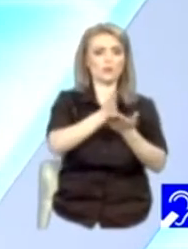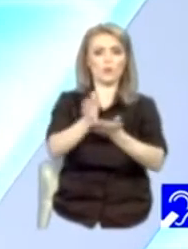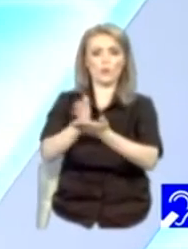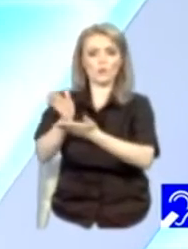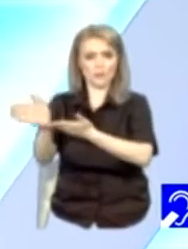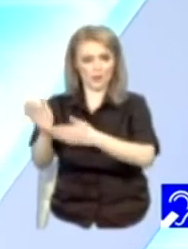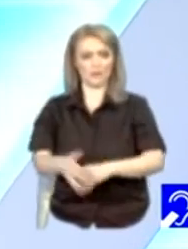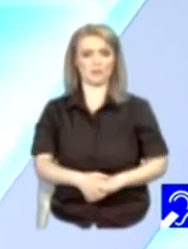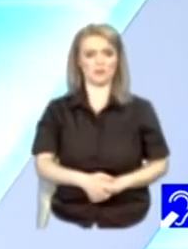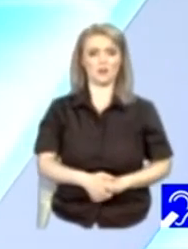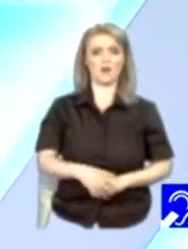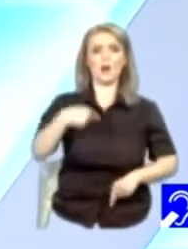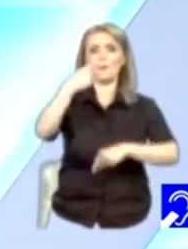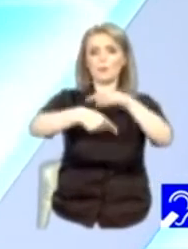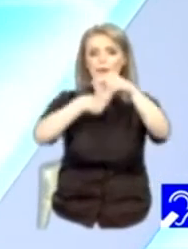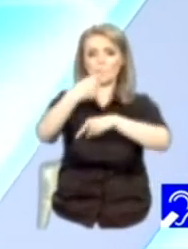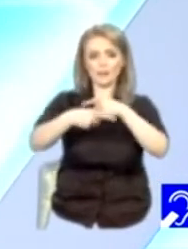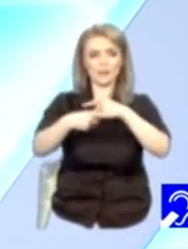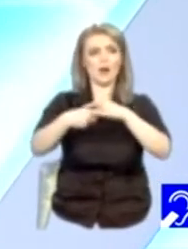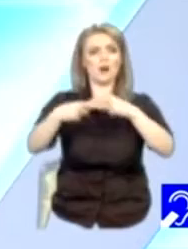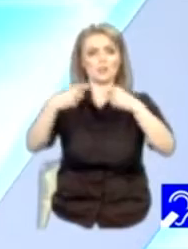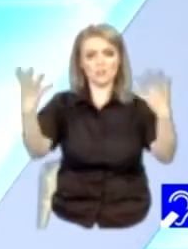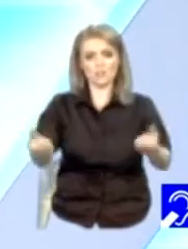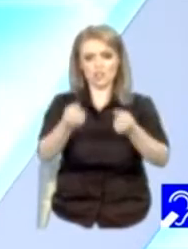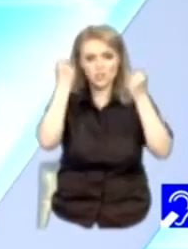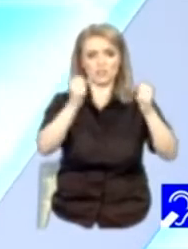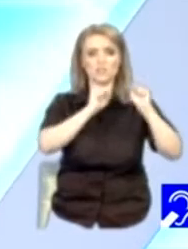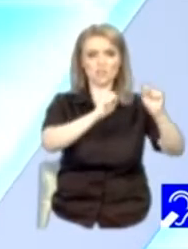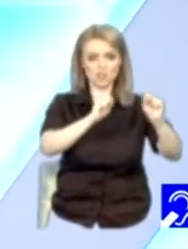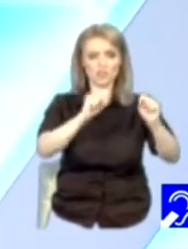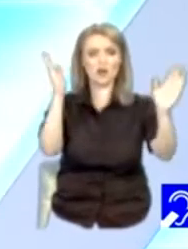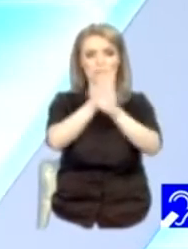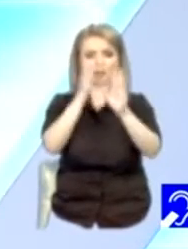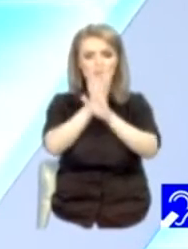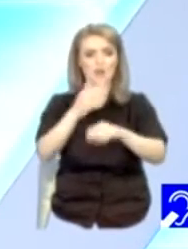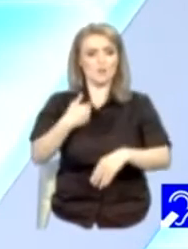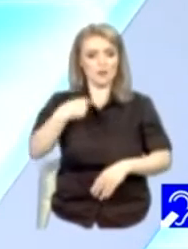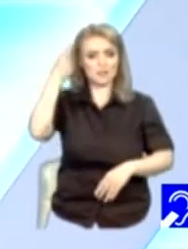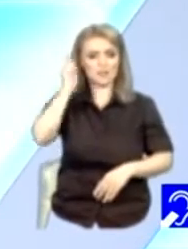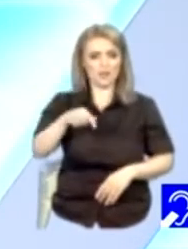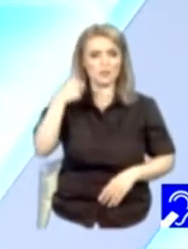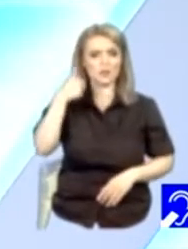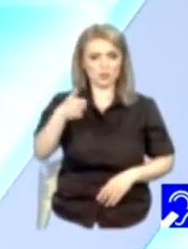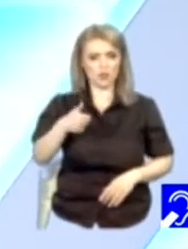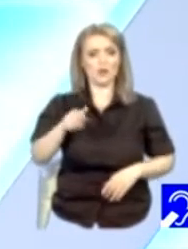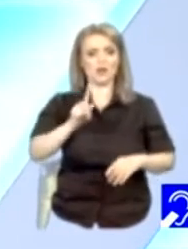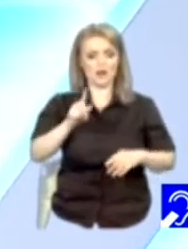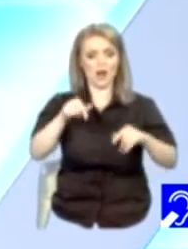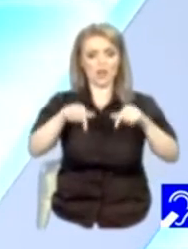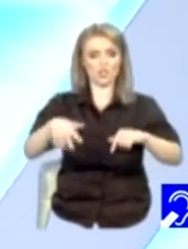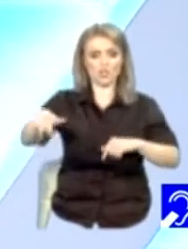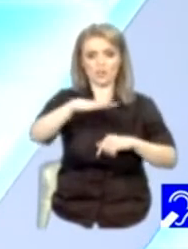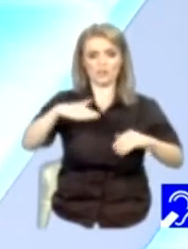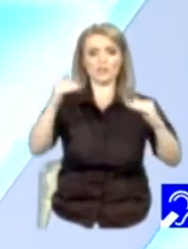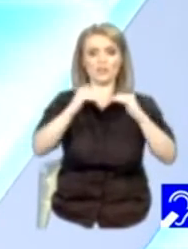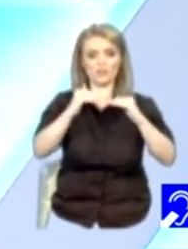prin prismă ecologică. Și noi, activiștii civici, știm foarte bine în teren, la nivel local